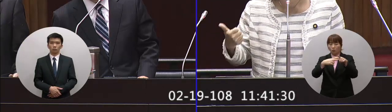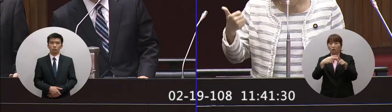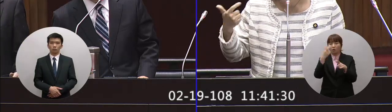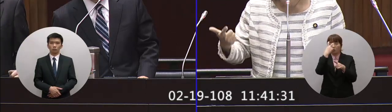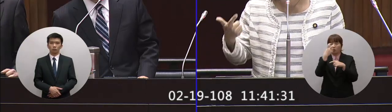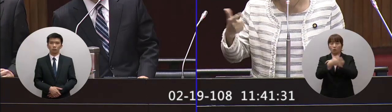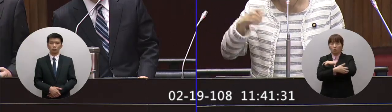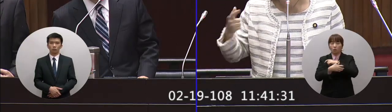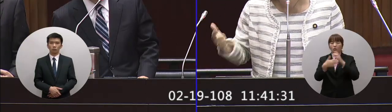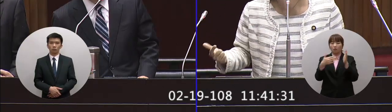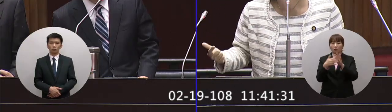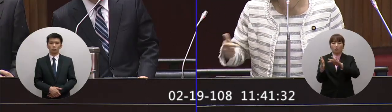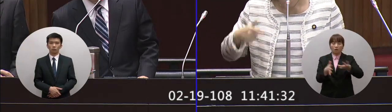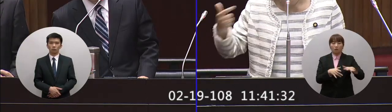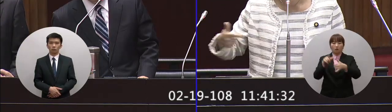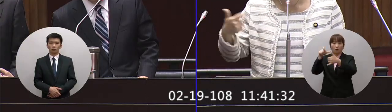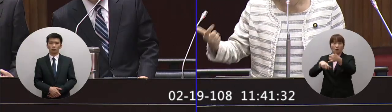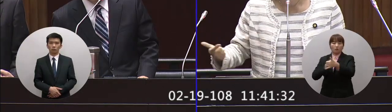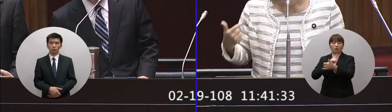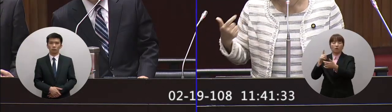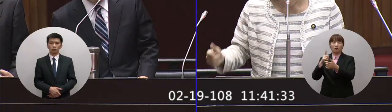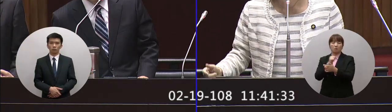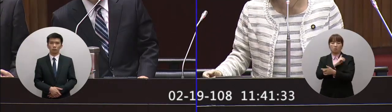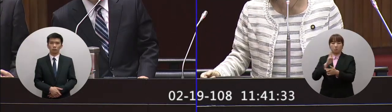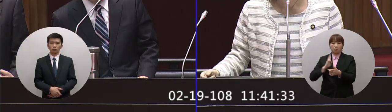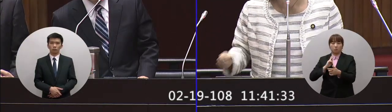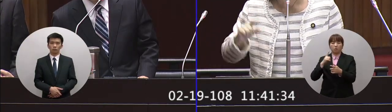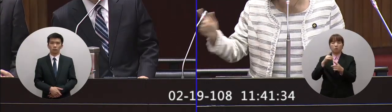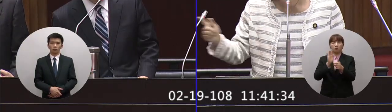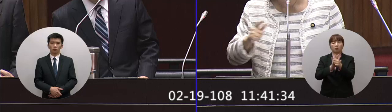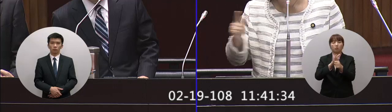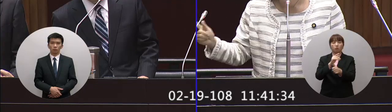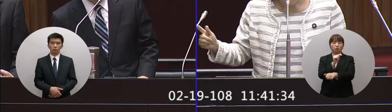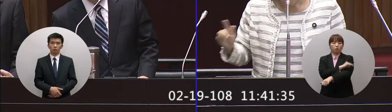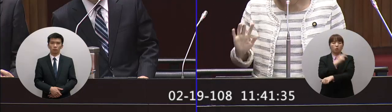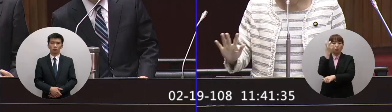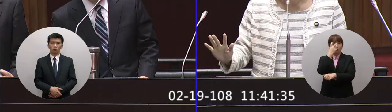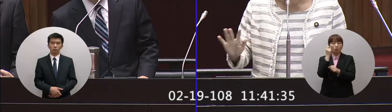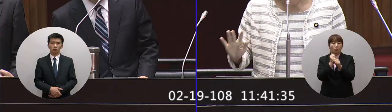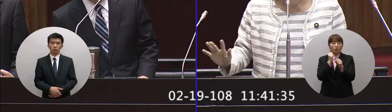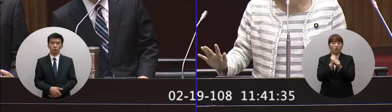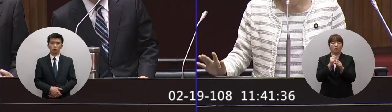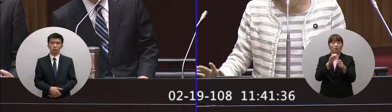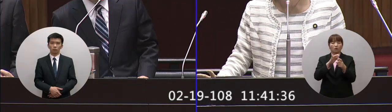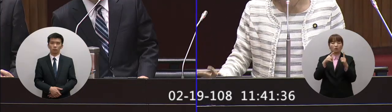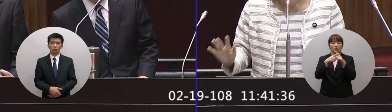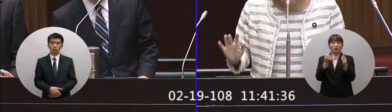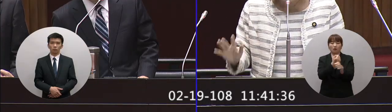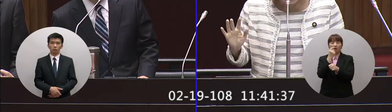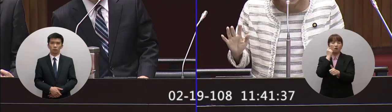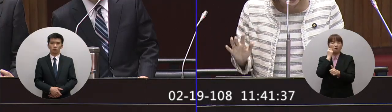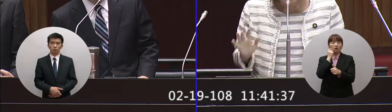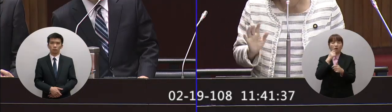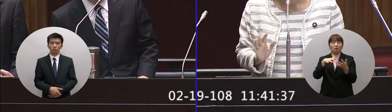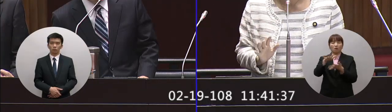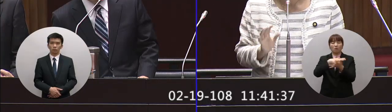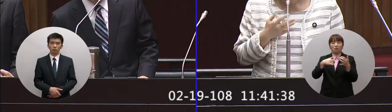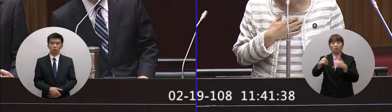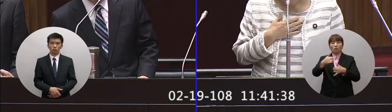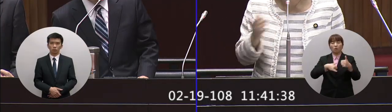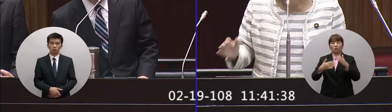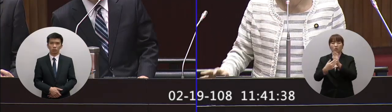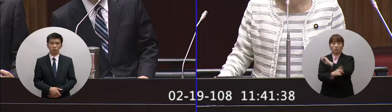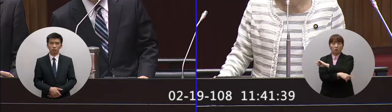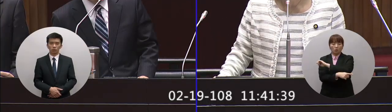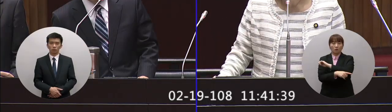的看护之外，还有一些个体户也来接这个看护的工作，那个流动整个感控非常难处理。最大最后